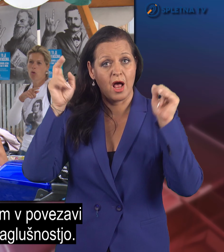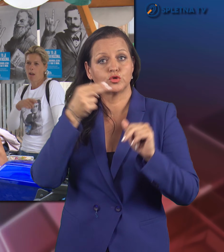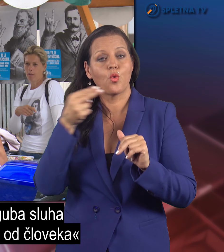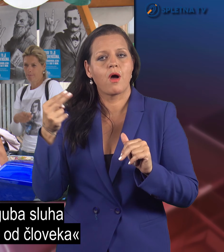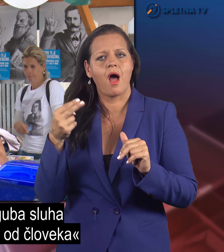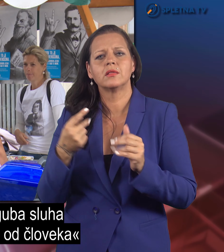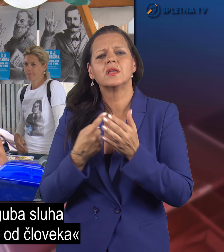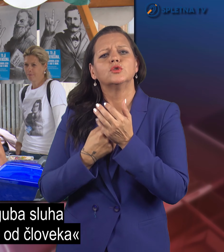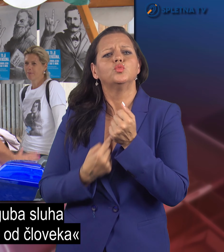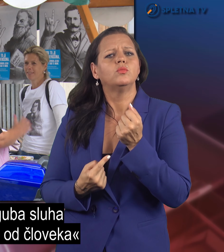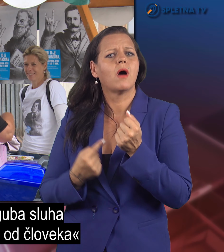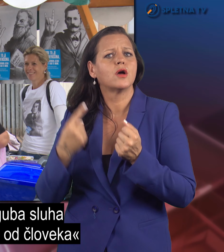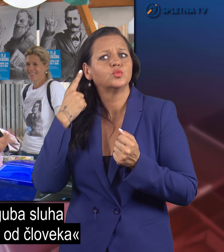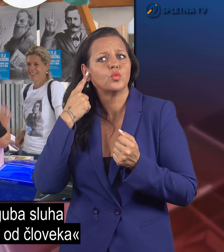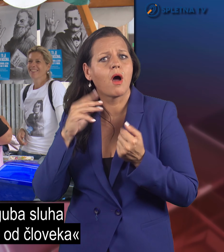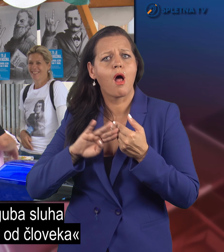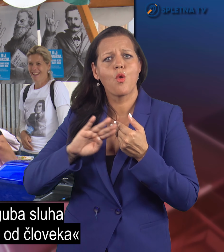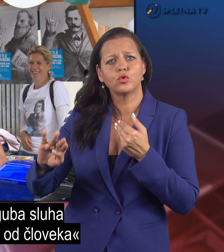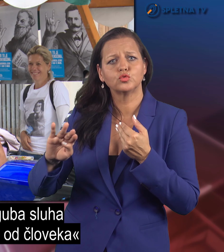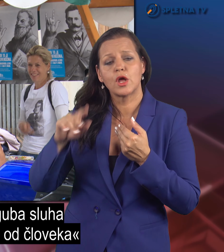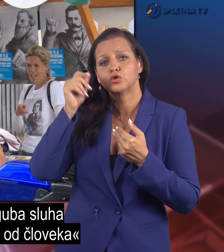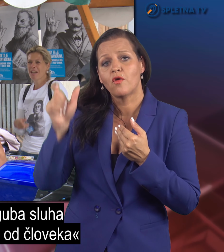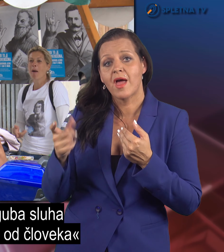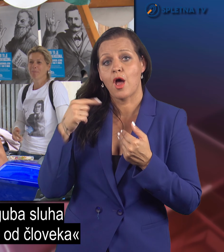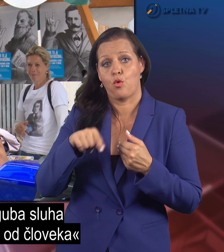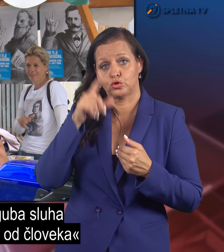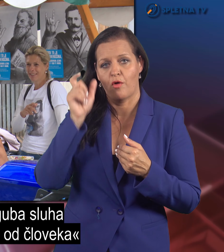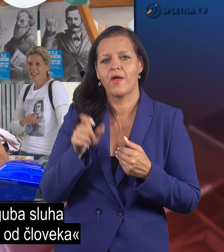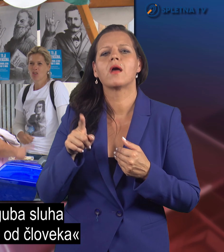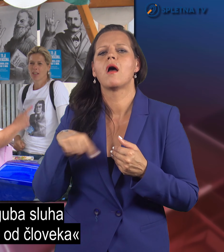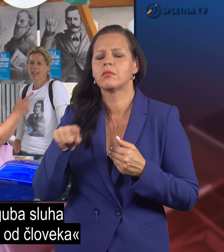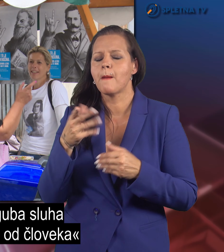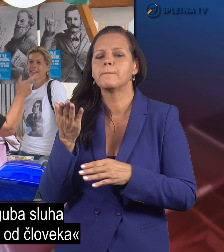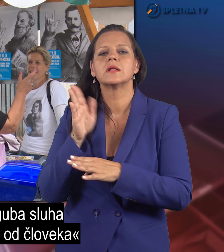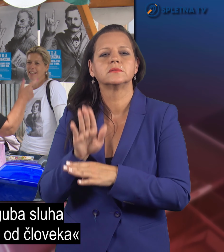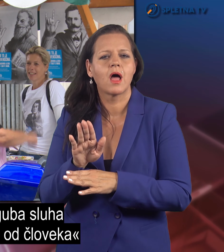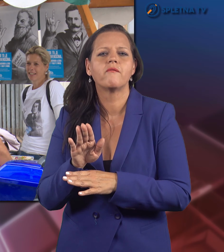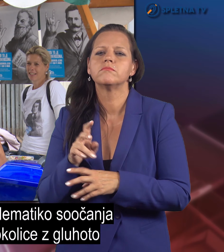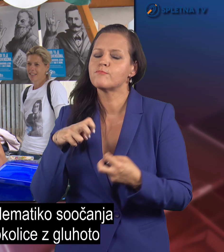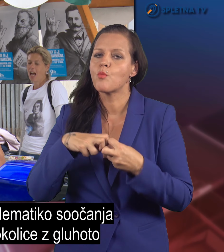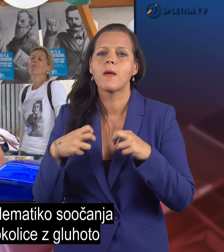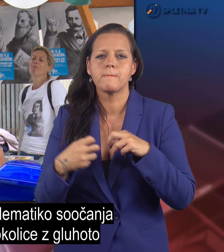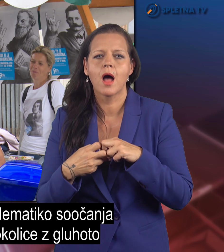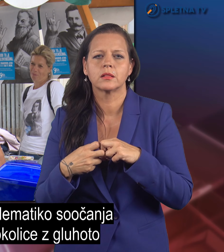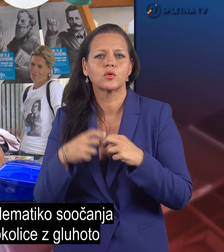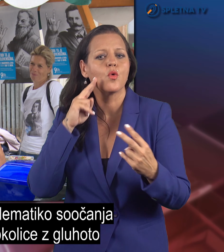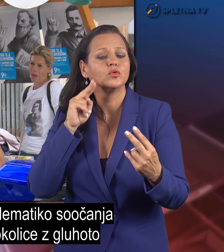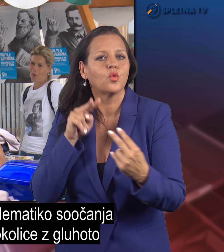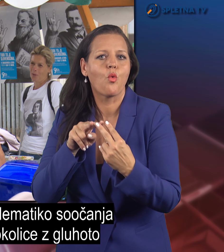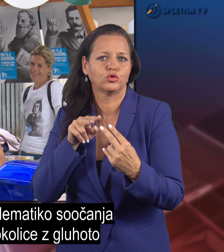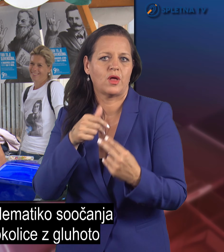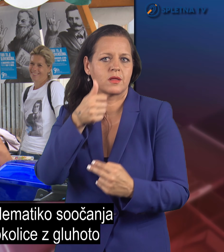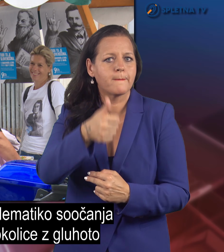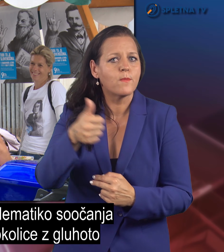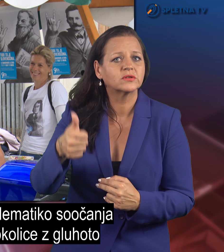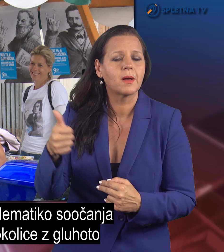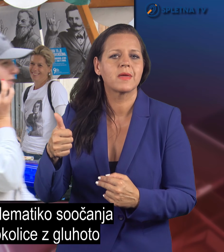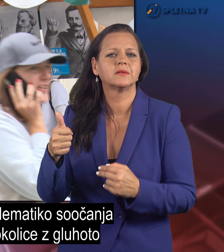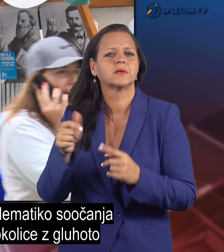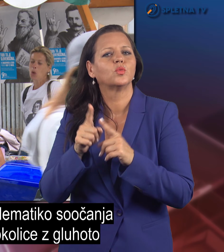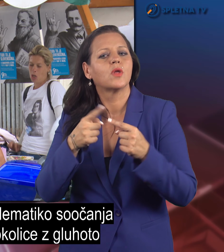in naglušnostjo. Slogan Izguba sluha ločuje človeka od človeka nam predstavi